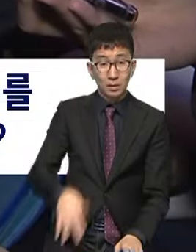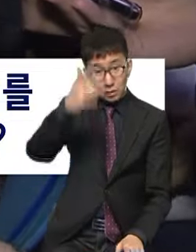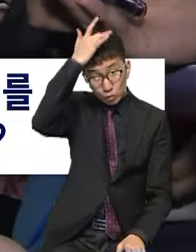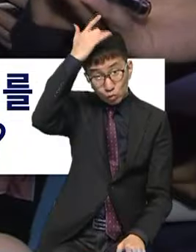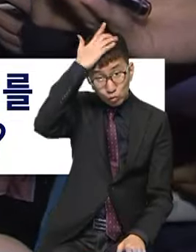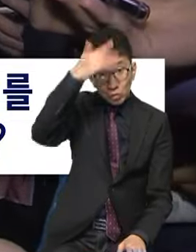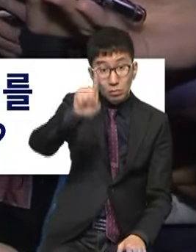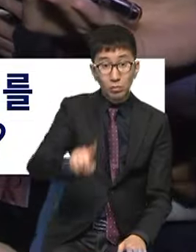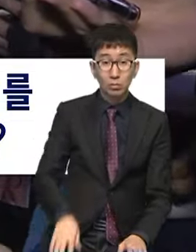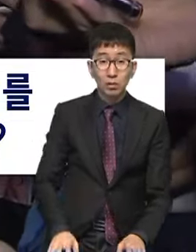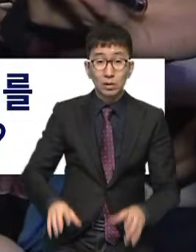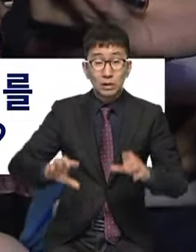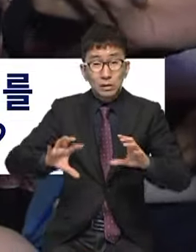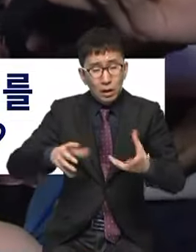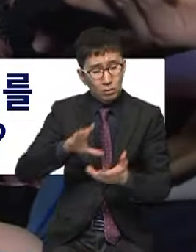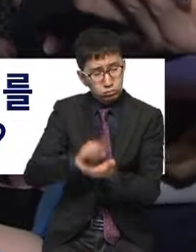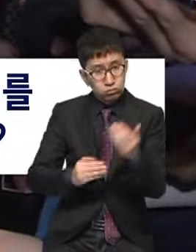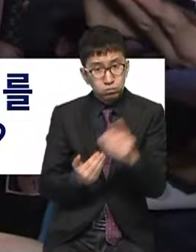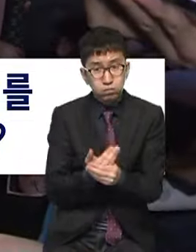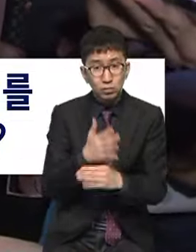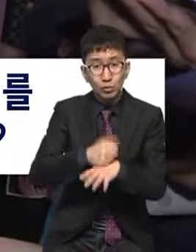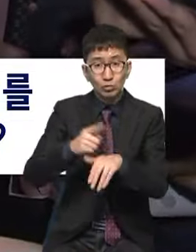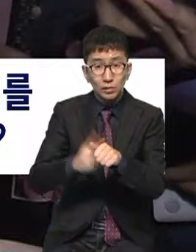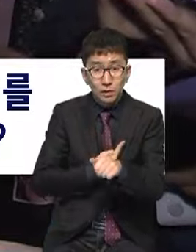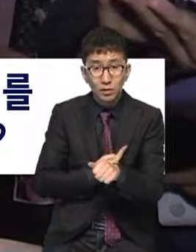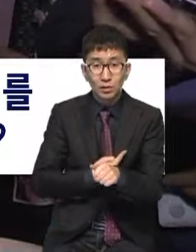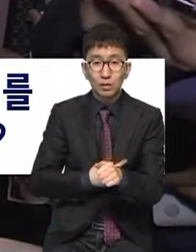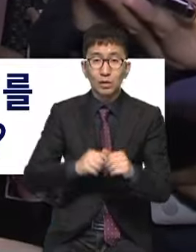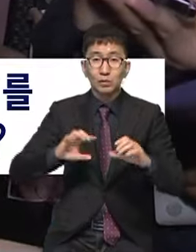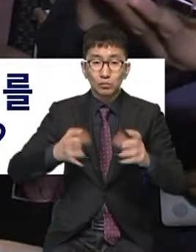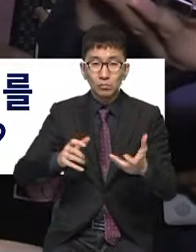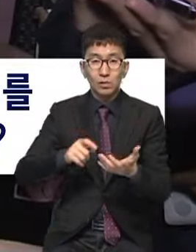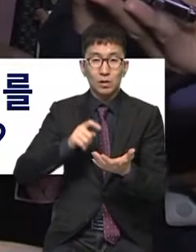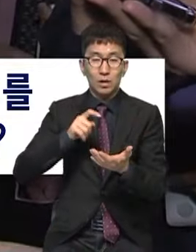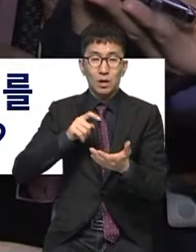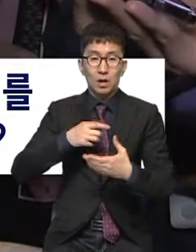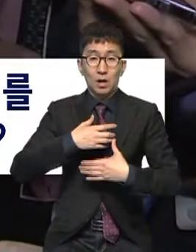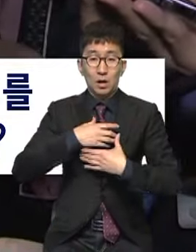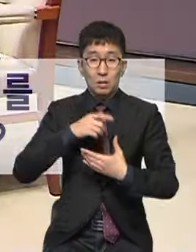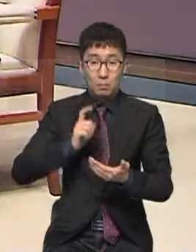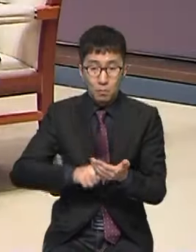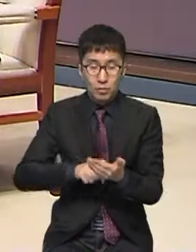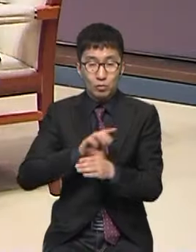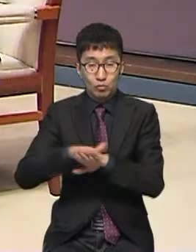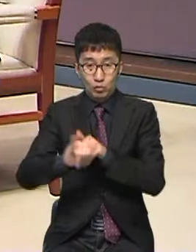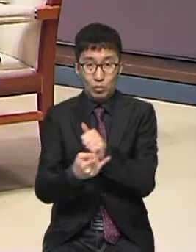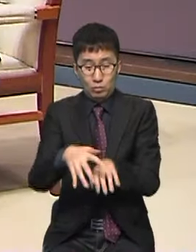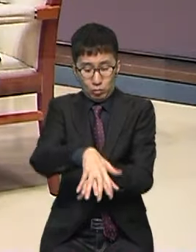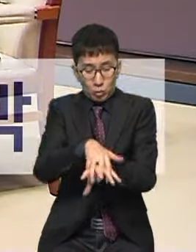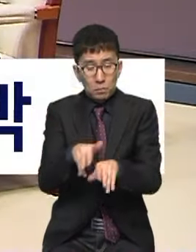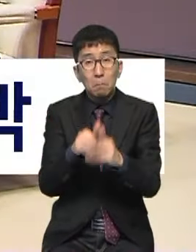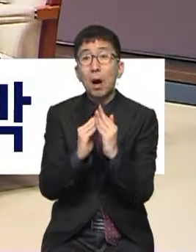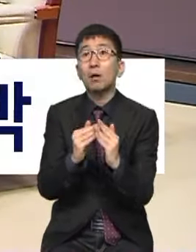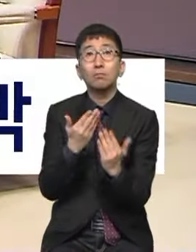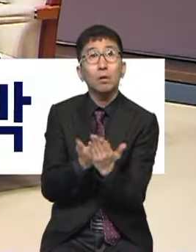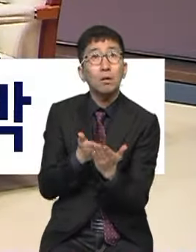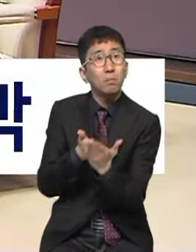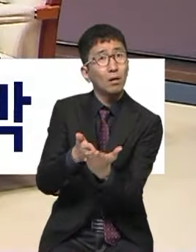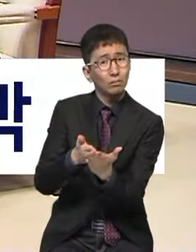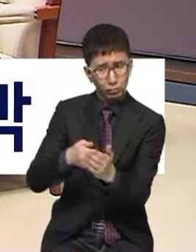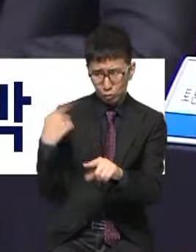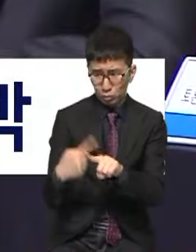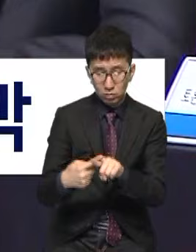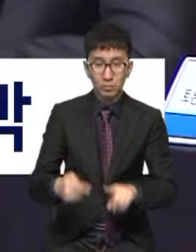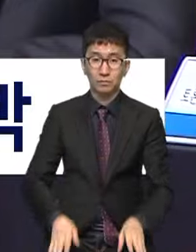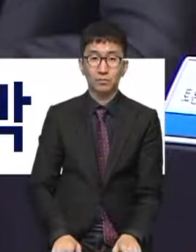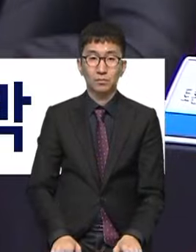어수선하니까 국보위 만들어서 여기다 다 위임해달라고 국회 해산하는 거랑 뭐가 다릅니까? 이준석 대표는 새로운 미래를 뺀